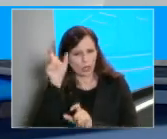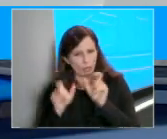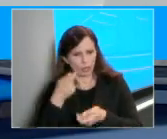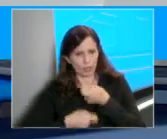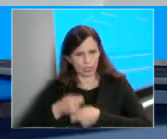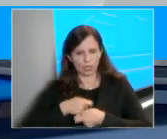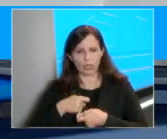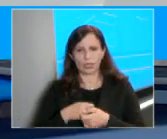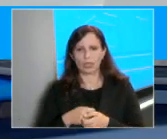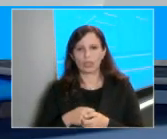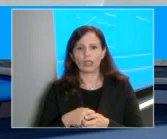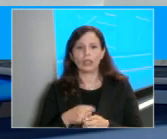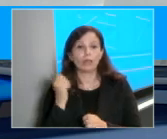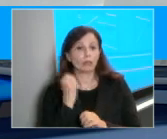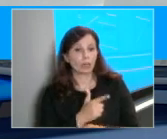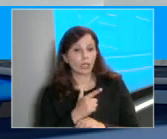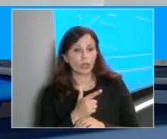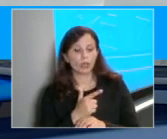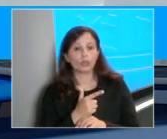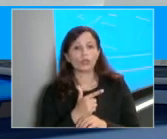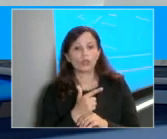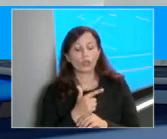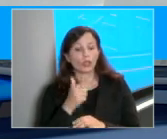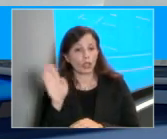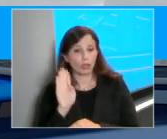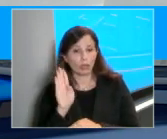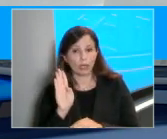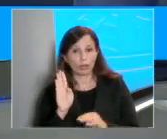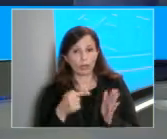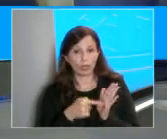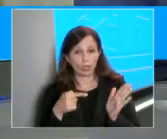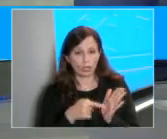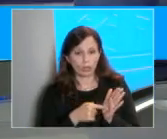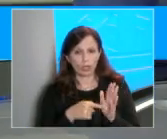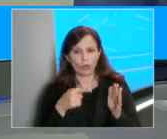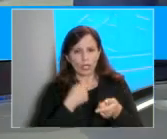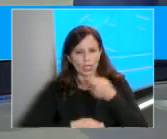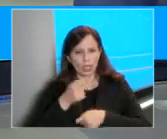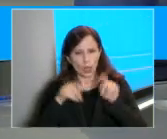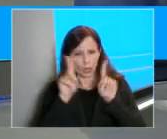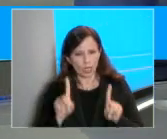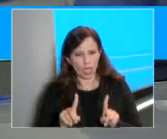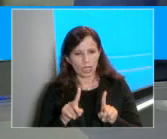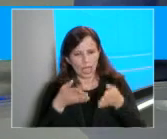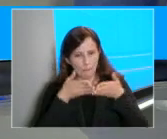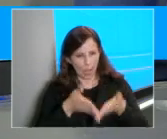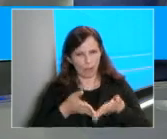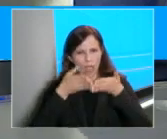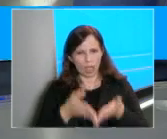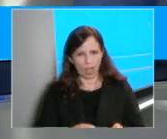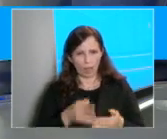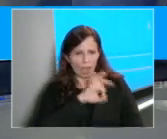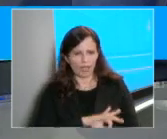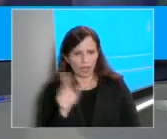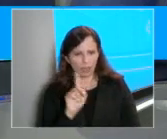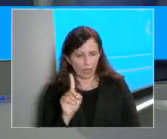שילם פיצויים למשפחות של מחבלי המרמרה רק כדי שאפשר יהיה לסגור עסקאות גז שמהם לא אזרחי מדינת ישראל מרוויחים, אלא רק טייקוני הגז.